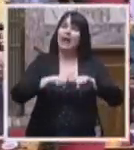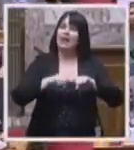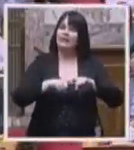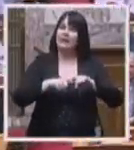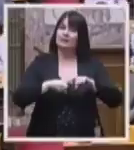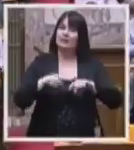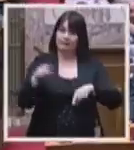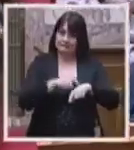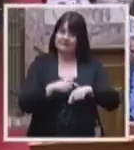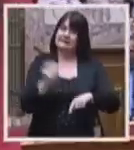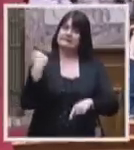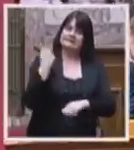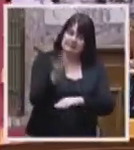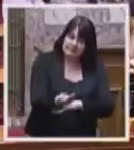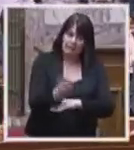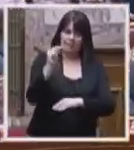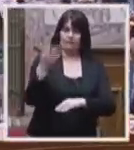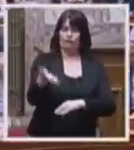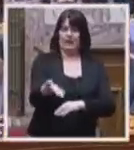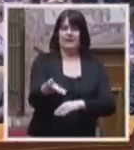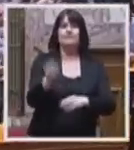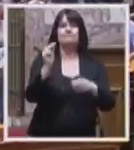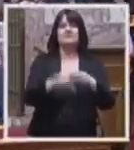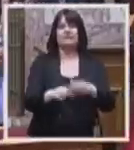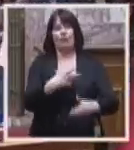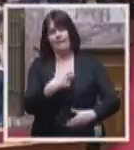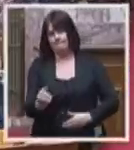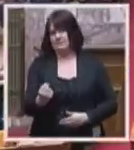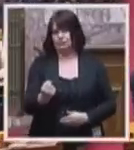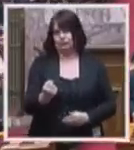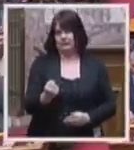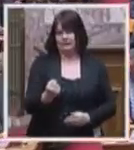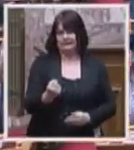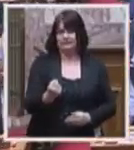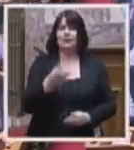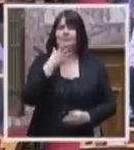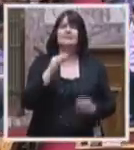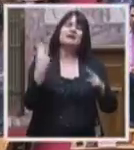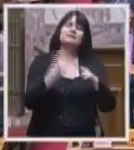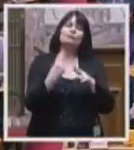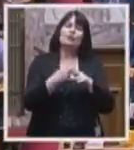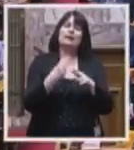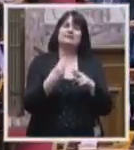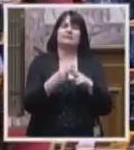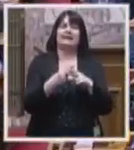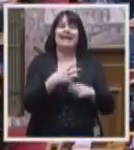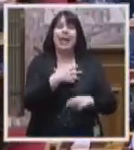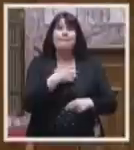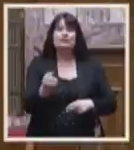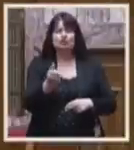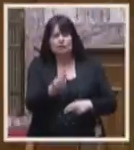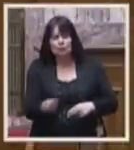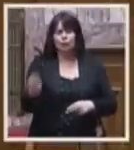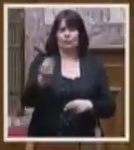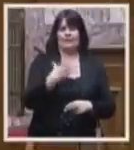σήμερα την ψήφο εμπιστοσύνης της Βουλής, που σηματοδοτεί μια βαθύτερη εμπιστοσύνη.